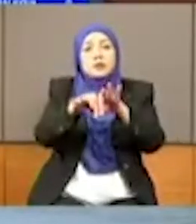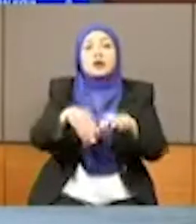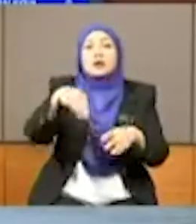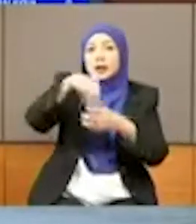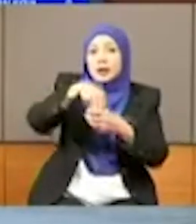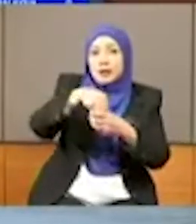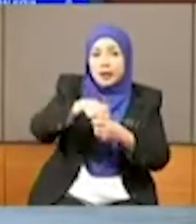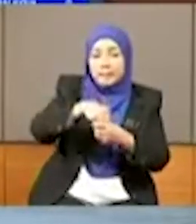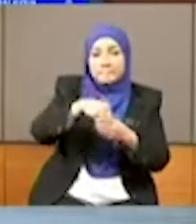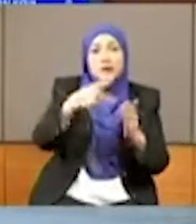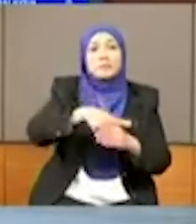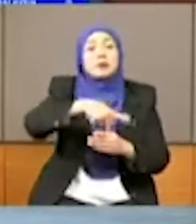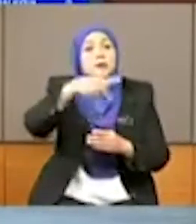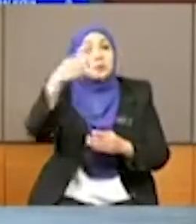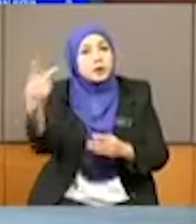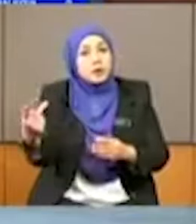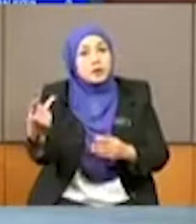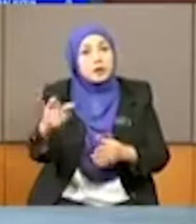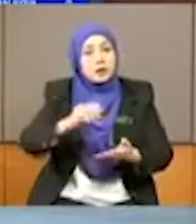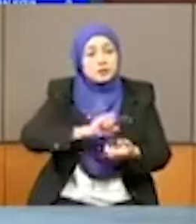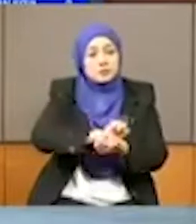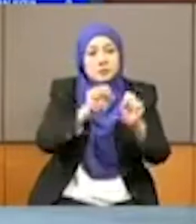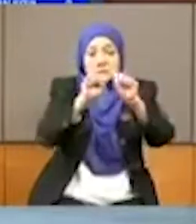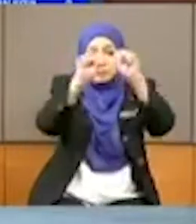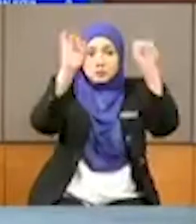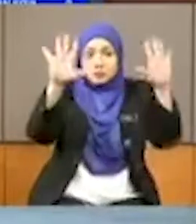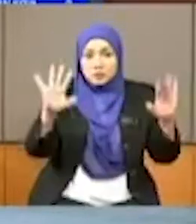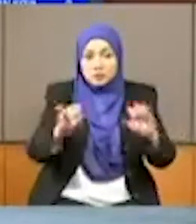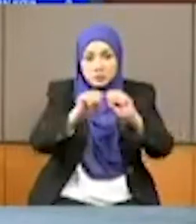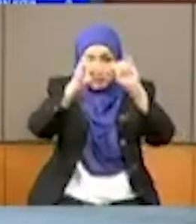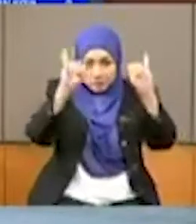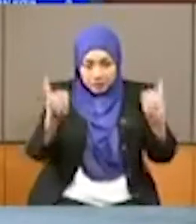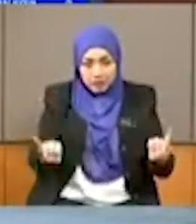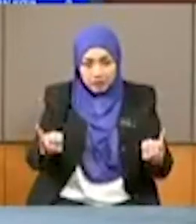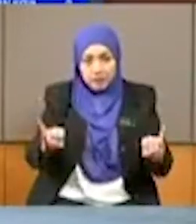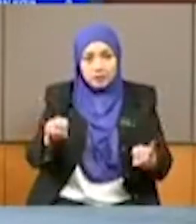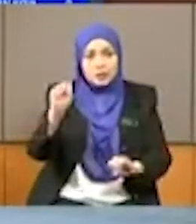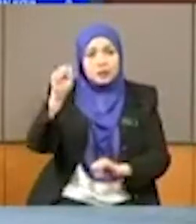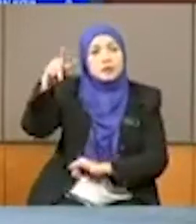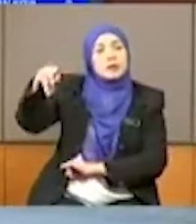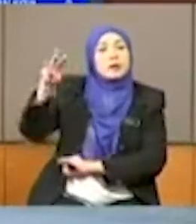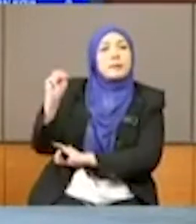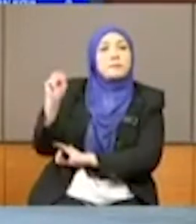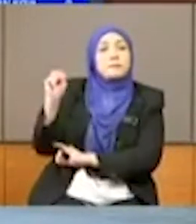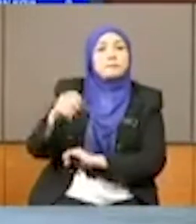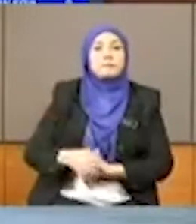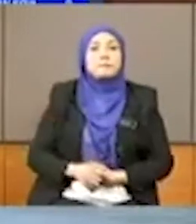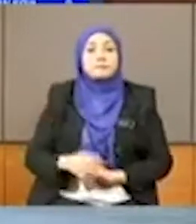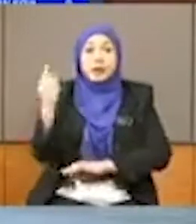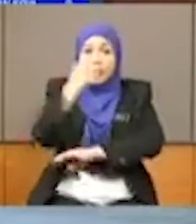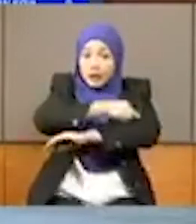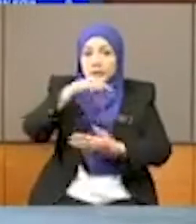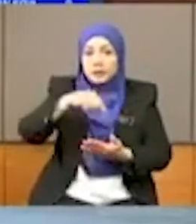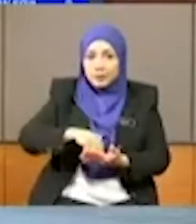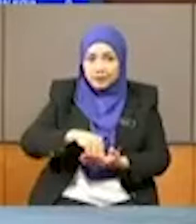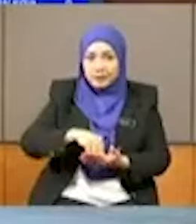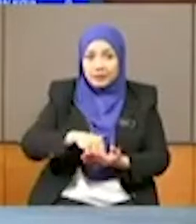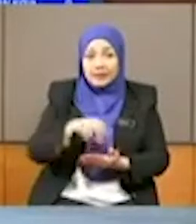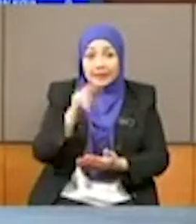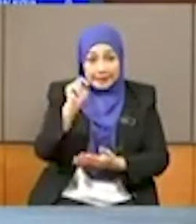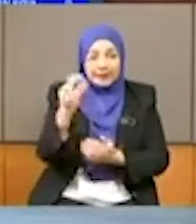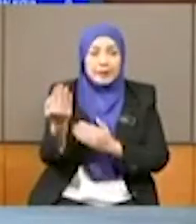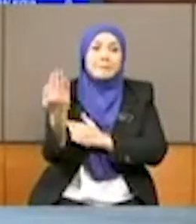konteks pengeluaran sijil SPM hari ini slip keputusan SPM pagi nanti